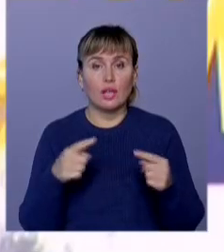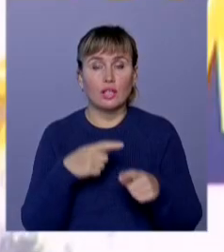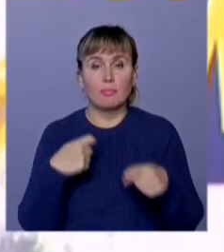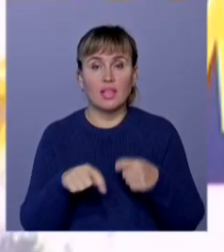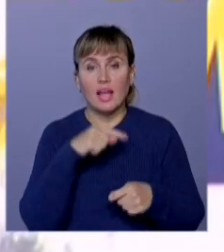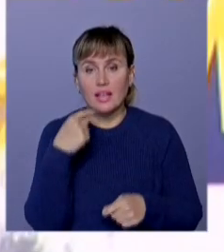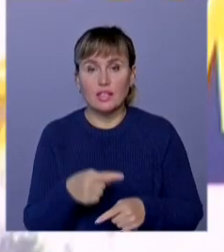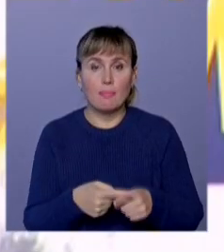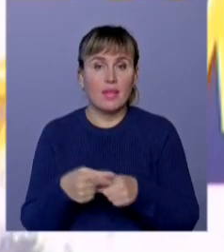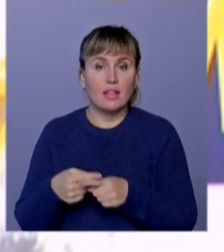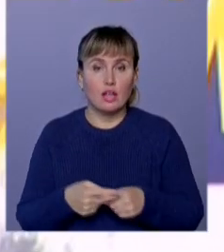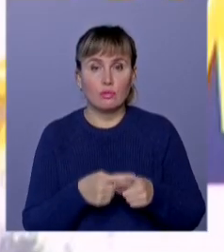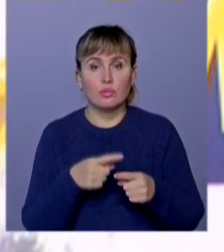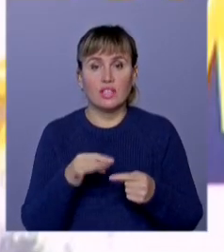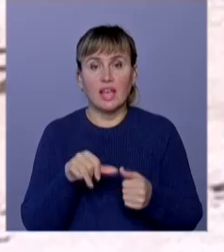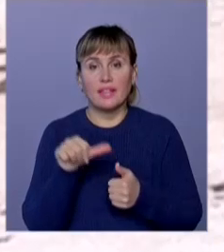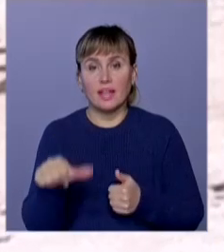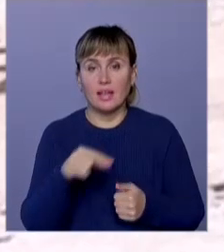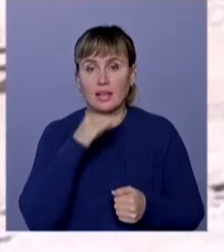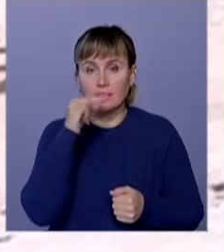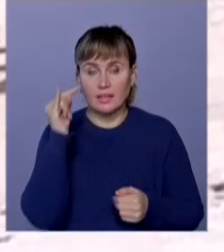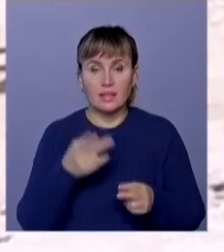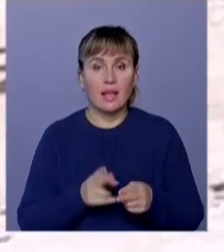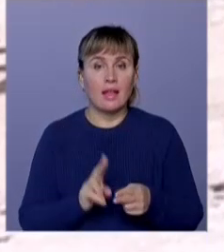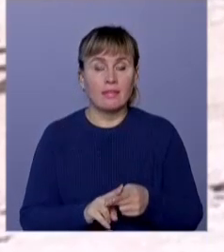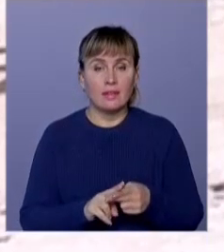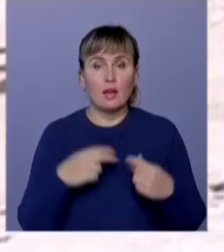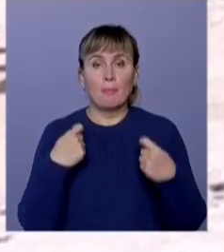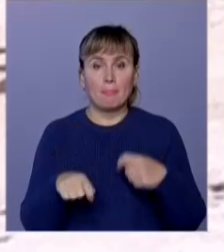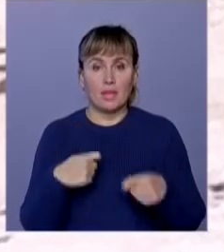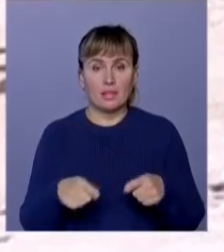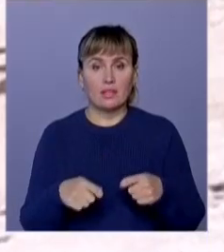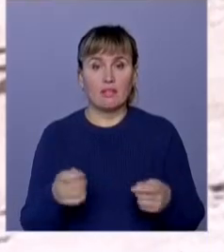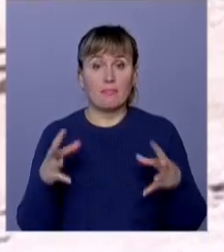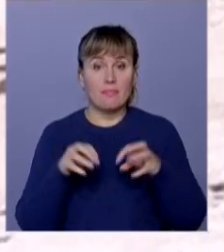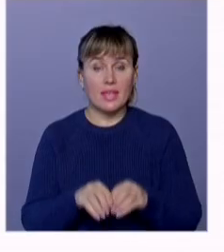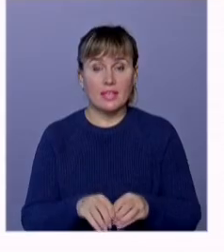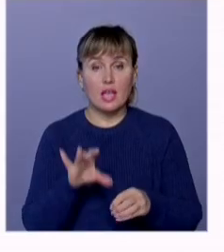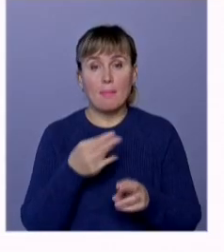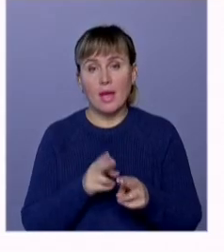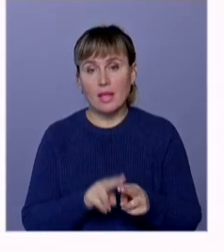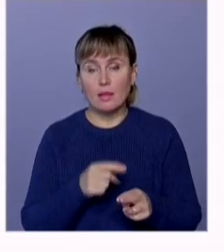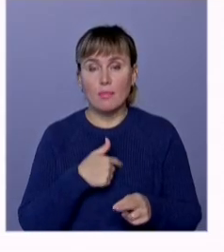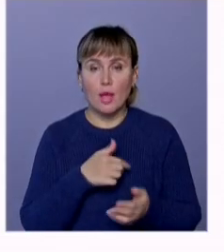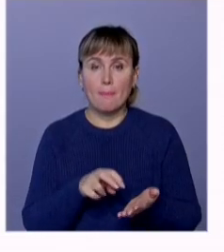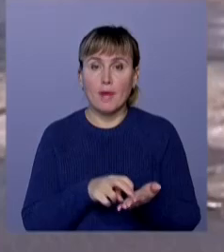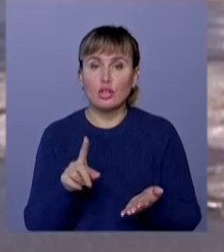там белорусское или еще какое-то топливо, отдельно казахстанское. Оно продается с одного пистолета. Поэтому я боюсь, что